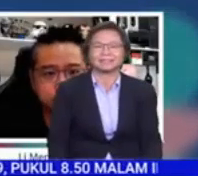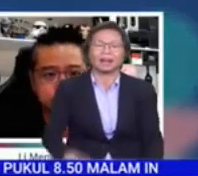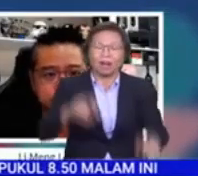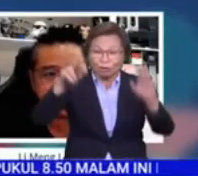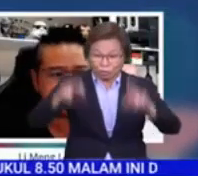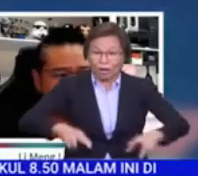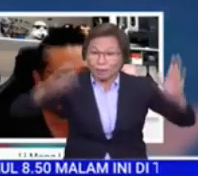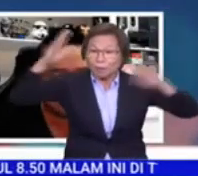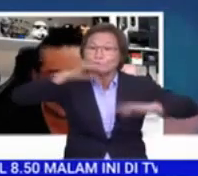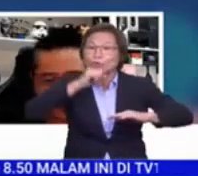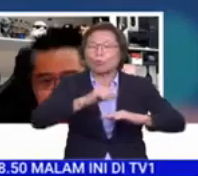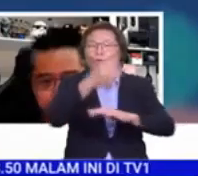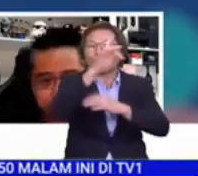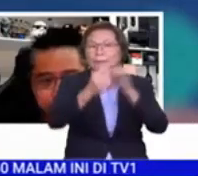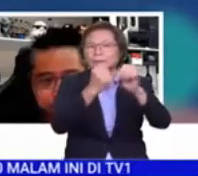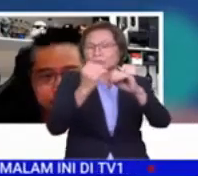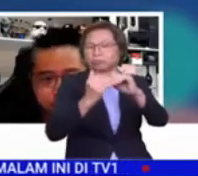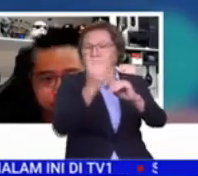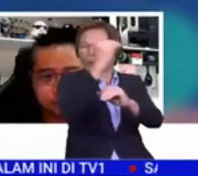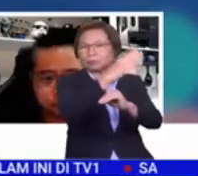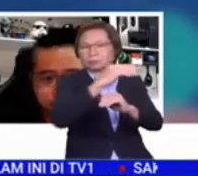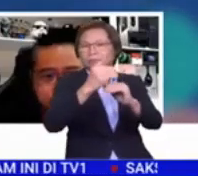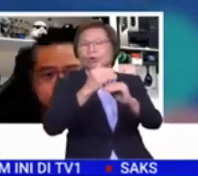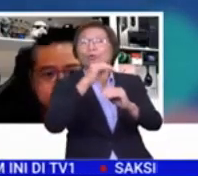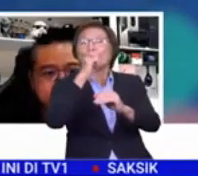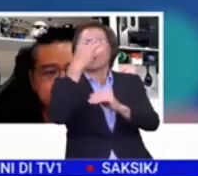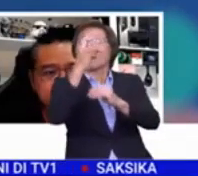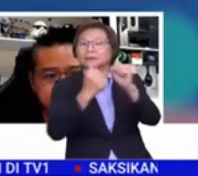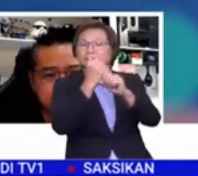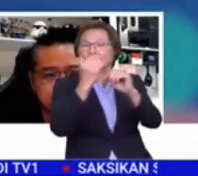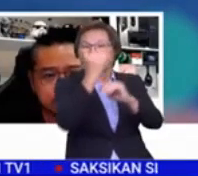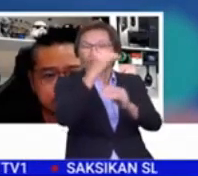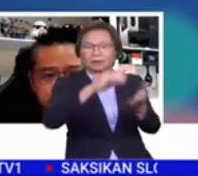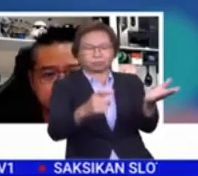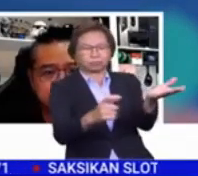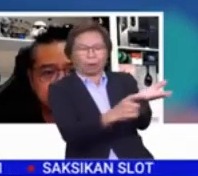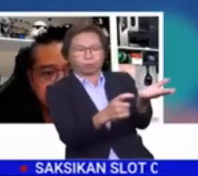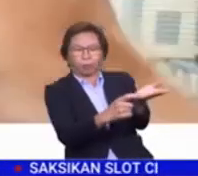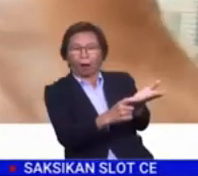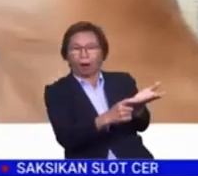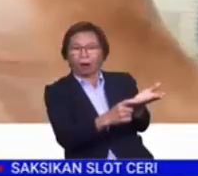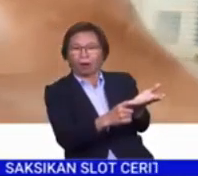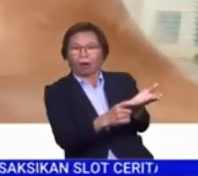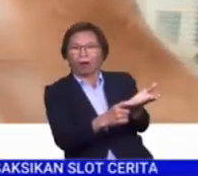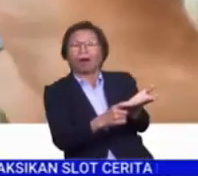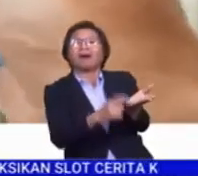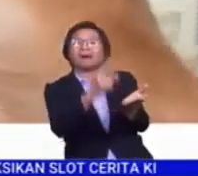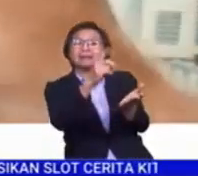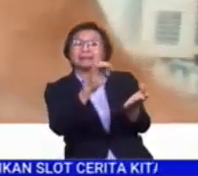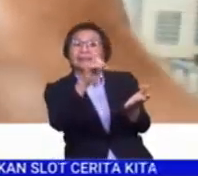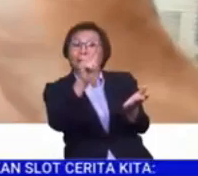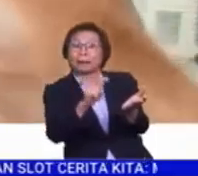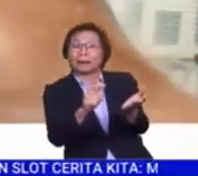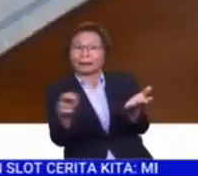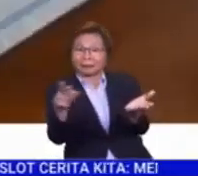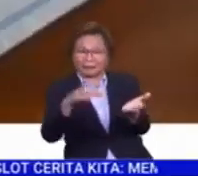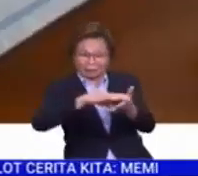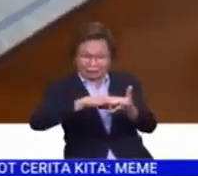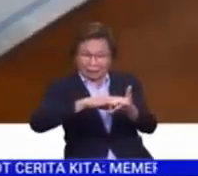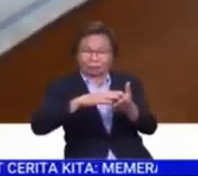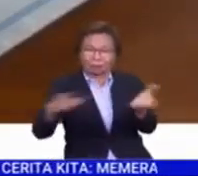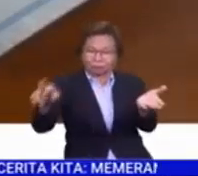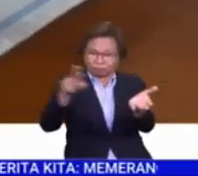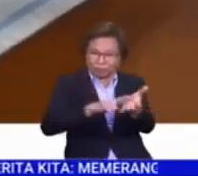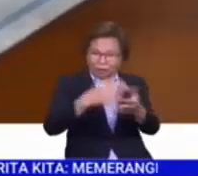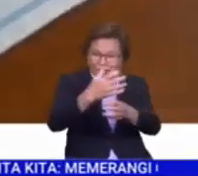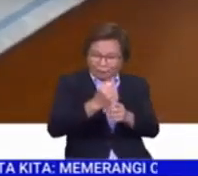Rakyat Malaysia berumur 18 tahun dan ke atas yang mempunyai kad kredit atau debit tempatan boleh mendaftar dan mendapat